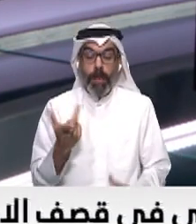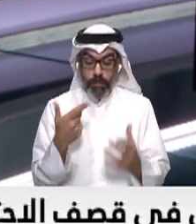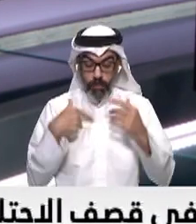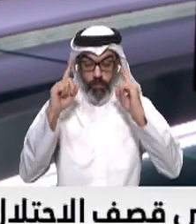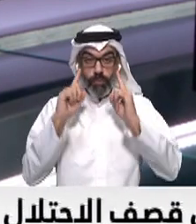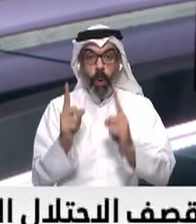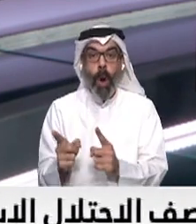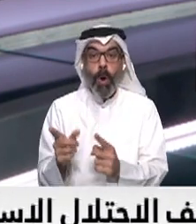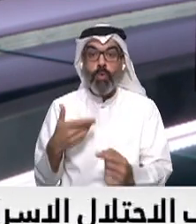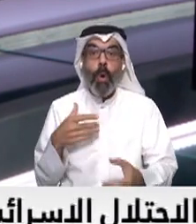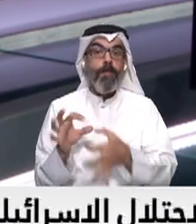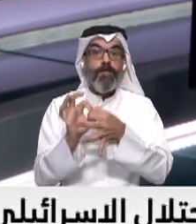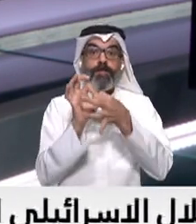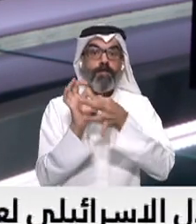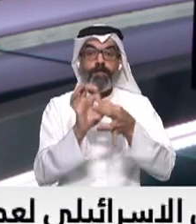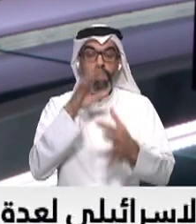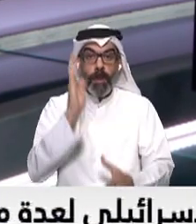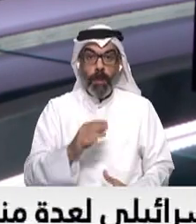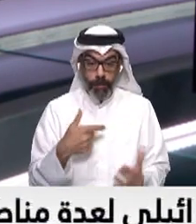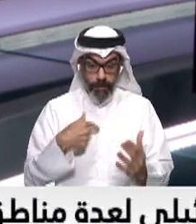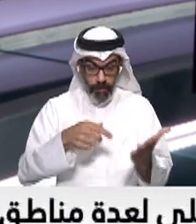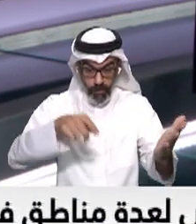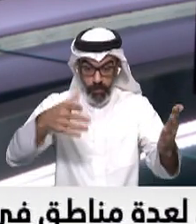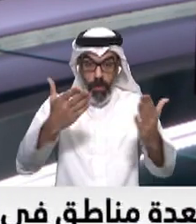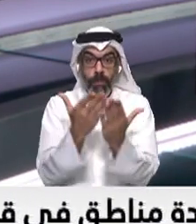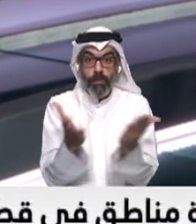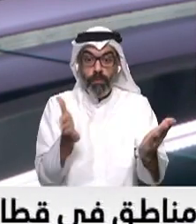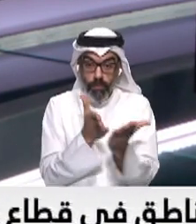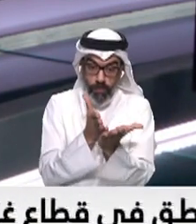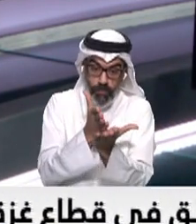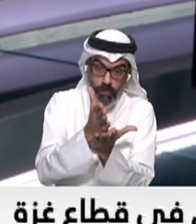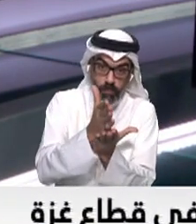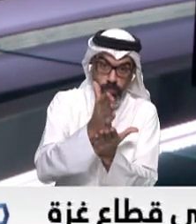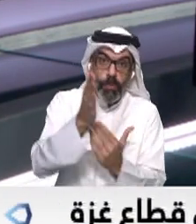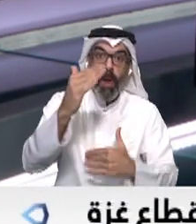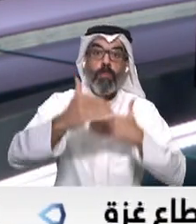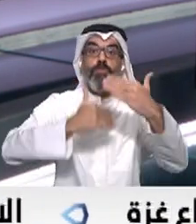لتعميق هذا التعاون ووضع خارطة طريق لمستقبل الشراكة.